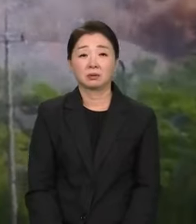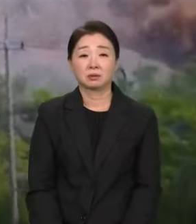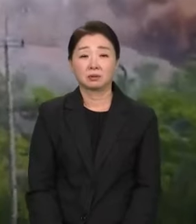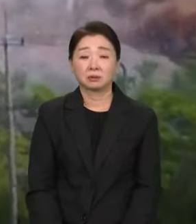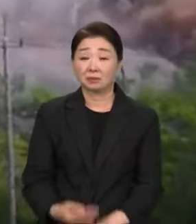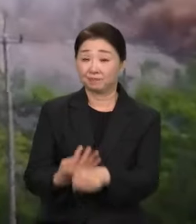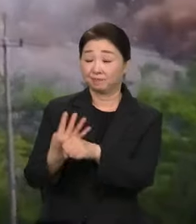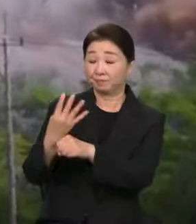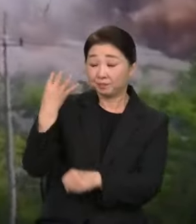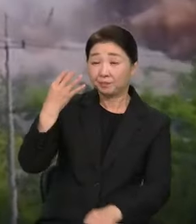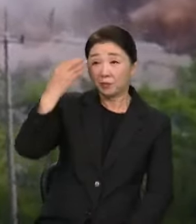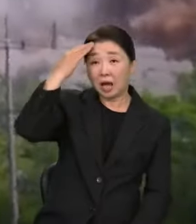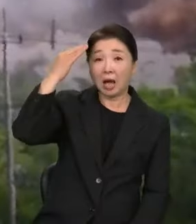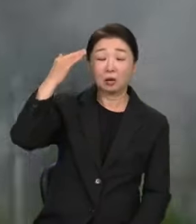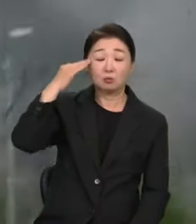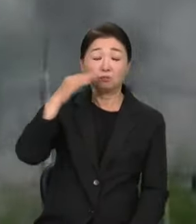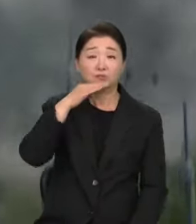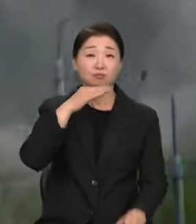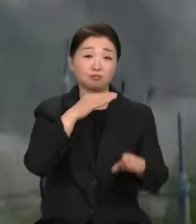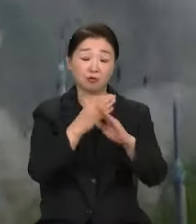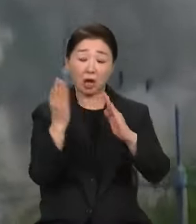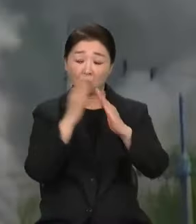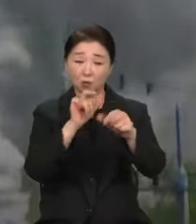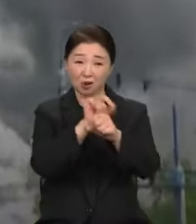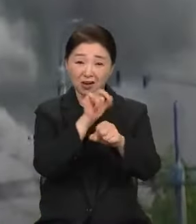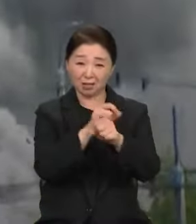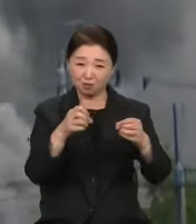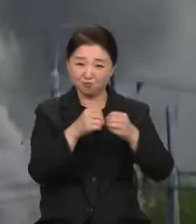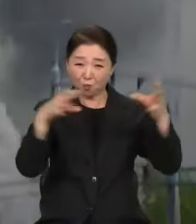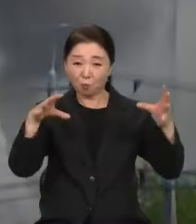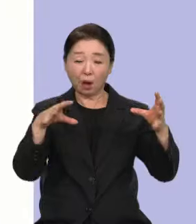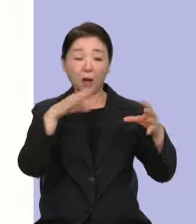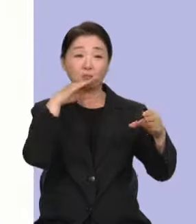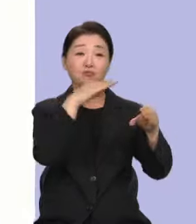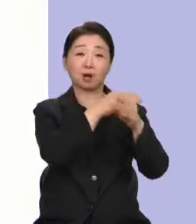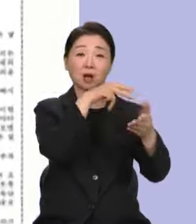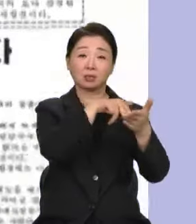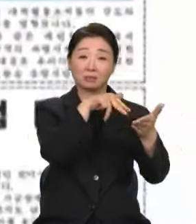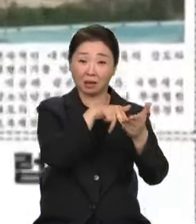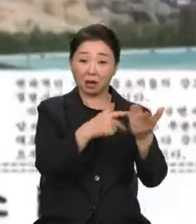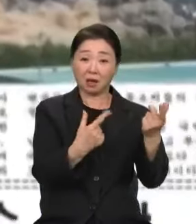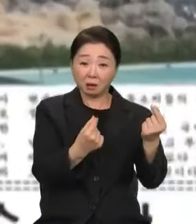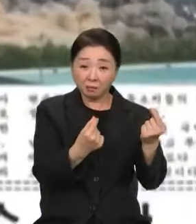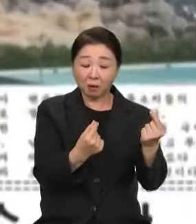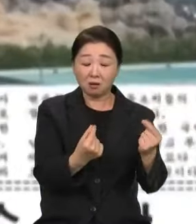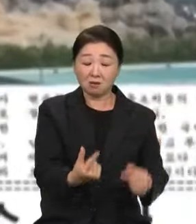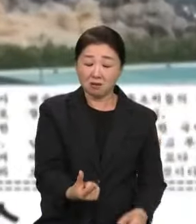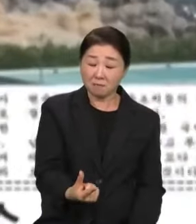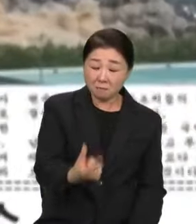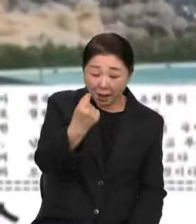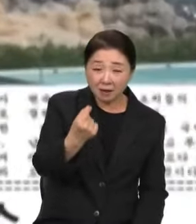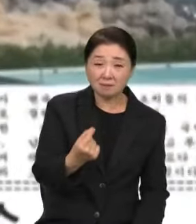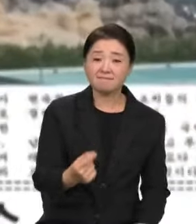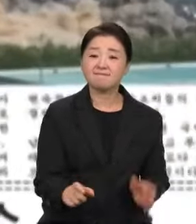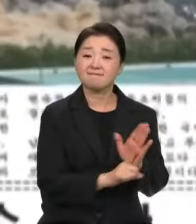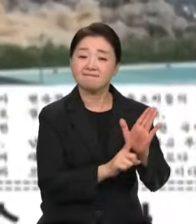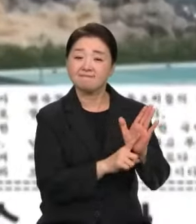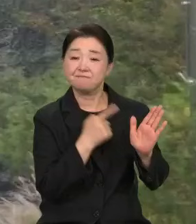4년 전 남북 공동연락사무소를 폭파한 북한은 같은 날 관영 매체를 통해 신속히 이 사실을